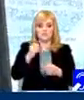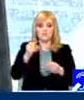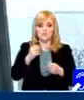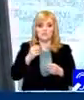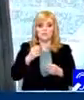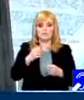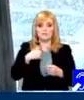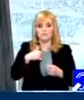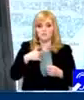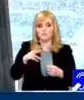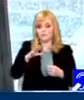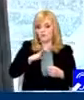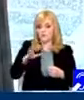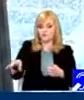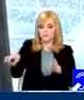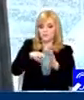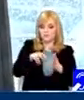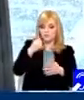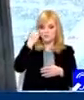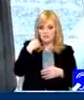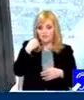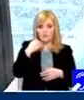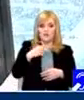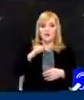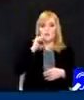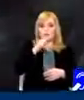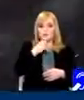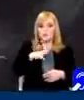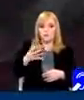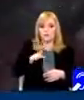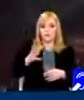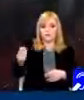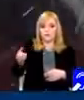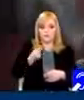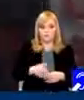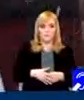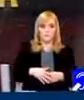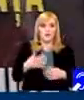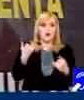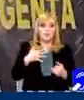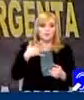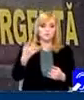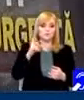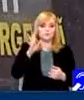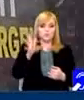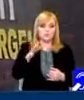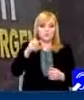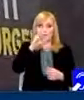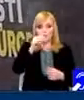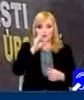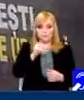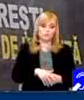nici bani nu iau din trânsul. Câte jele te uiți la câte băbușoare de moșneac. În prezent există 50 de linii deservite de